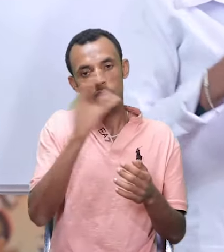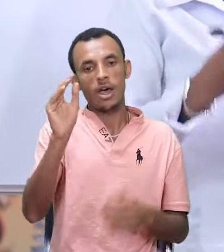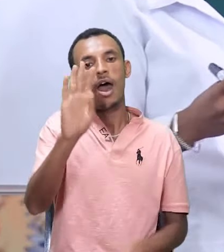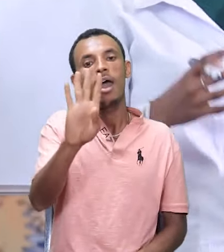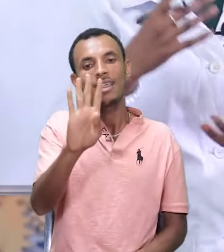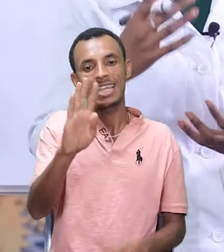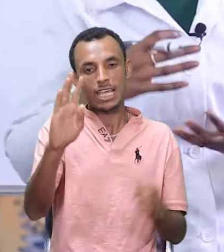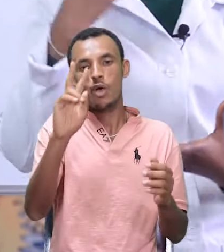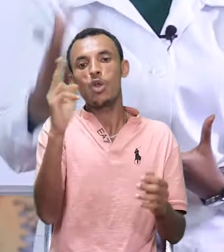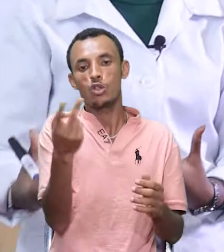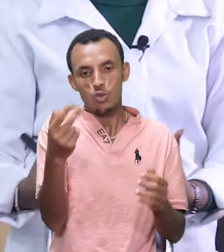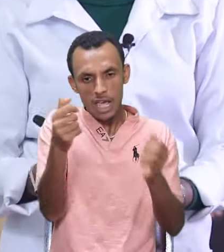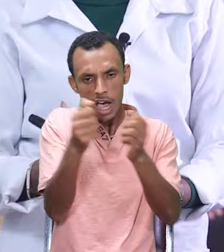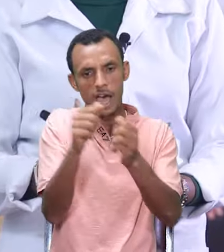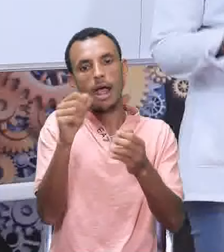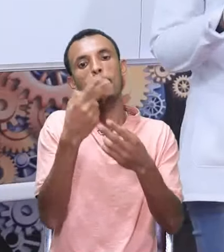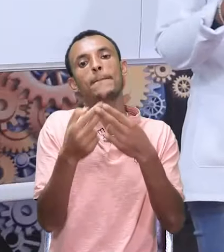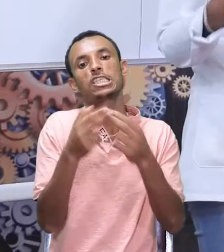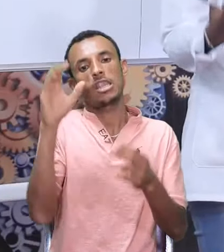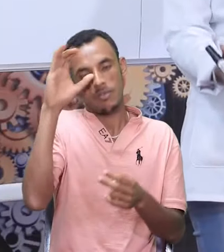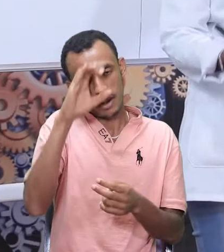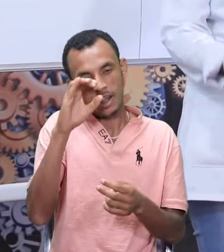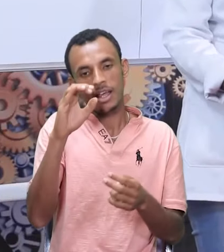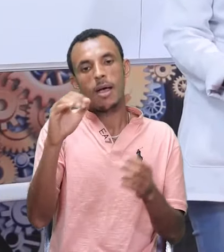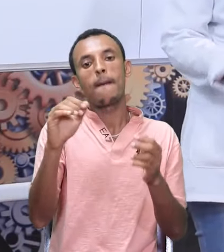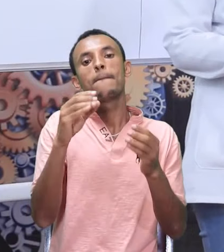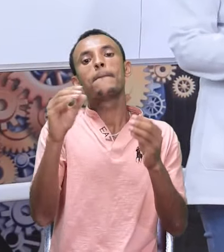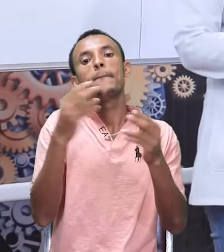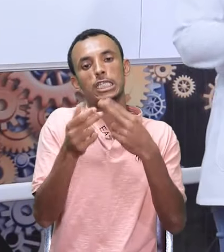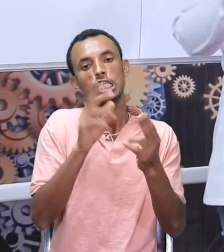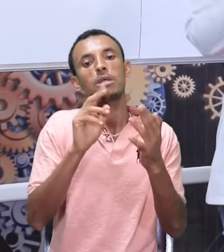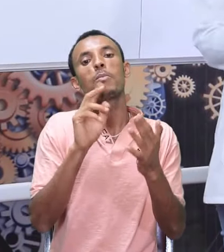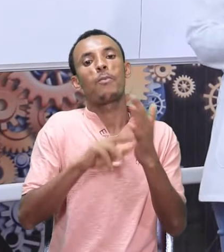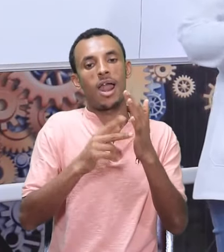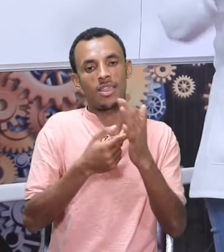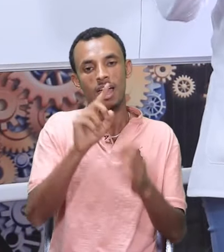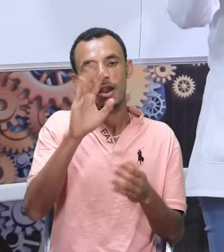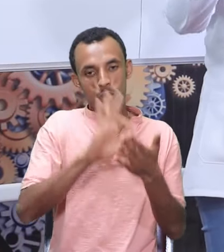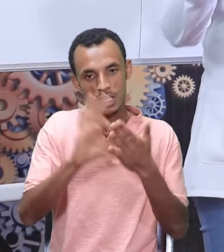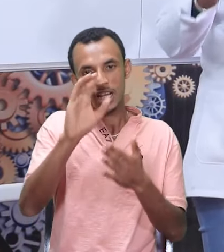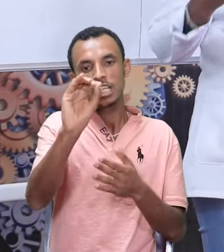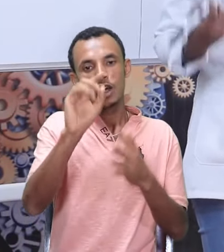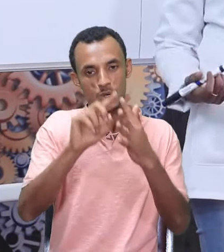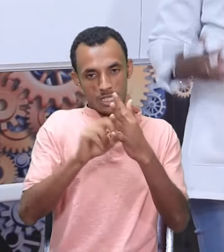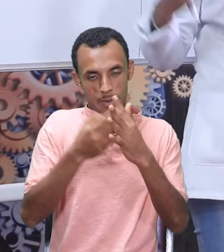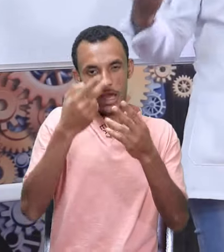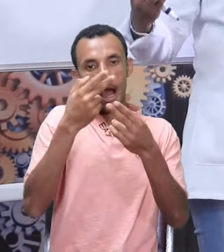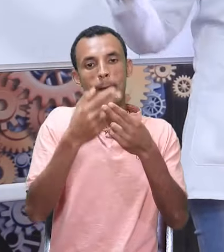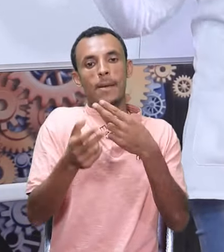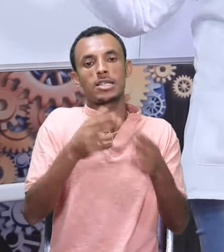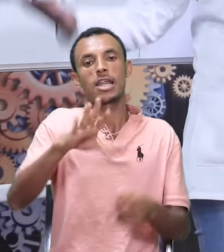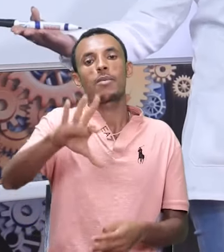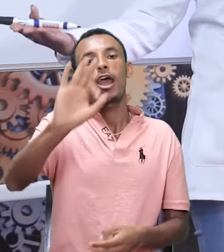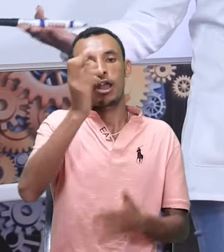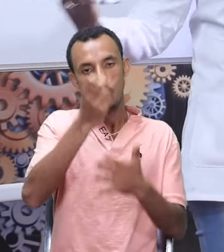አራቱንም የሁለቱም የሆነ የጋራ ብዜት እንፈልጋለን። የጋራ ብዜት ማለት ምን ማለት ነው? መጀመሪያ አንድን ቁጥር ከዜሮ ጀምሮ ያባዛን